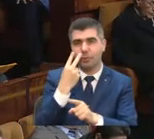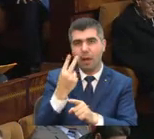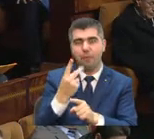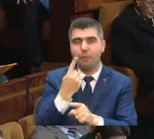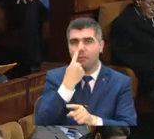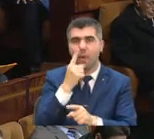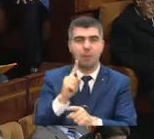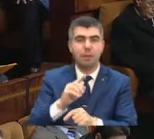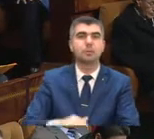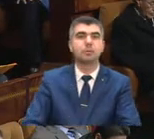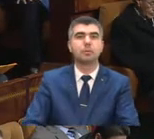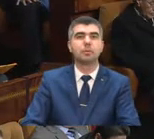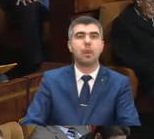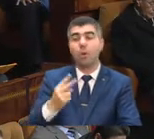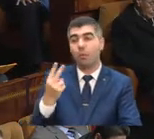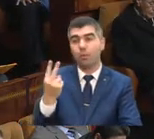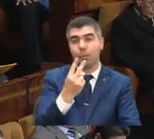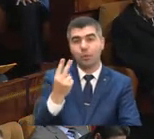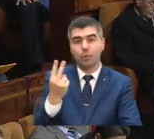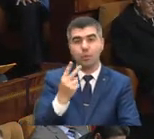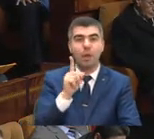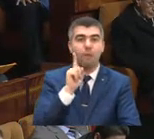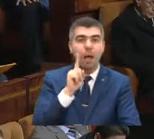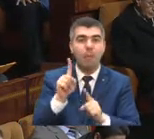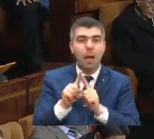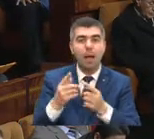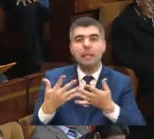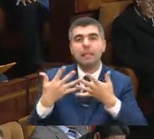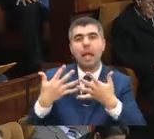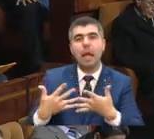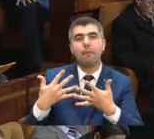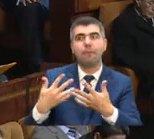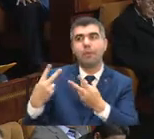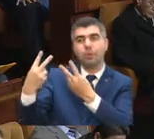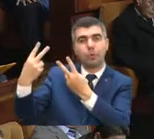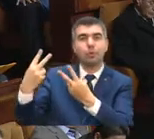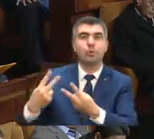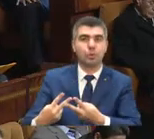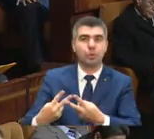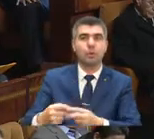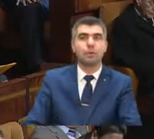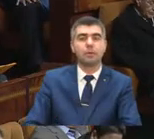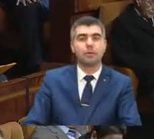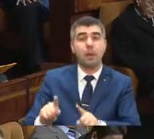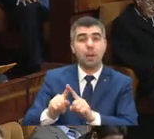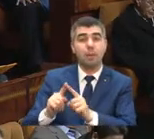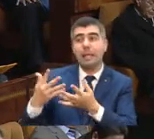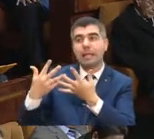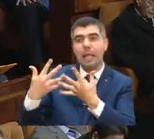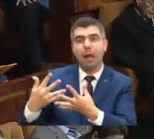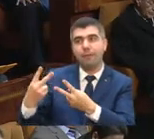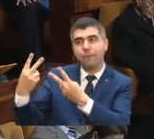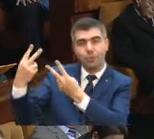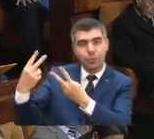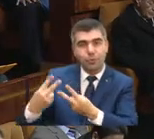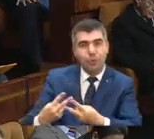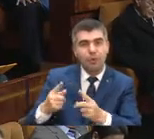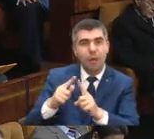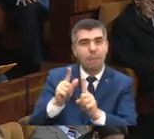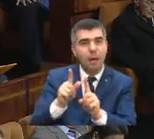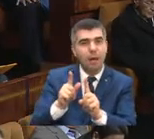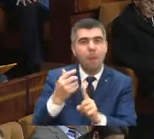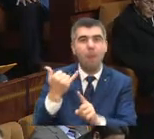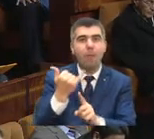المغربي، الفتاتين هما ضيفتا المغرب، والضيف الضيوف هما يكونوا في عهدتنا، وجب